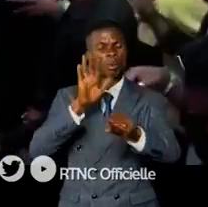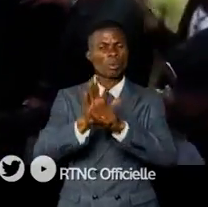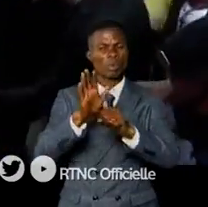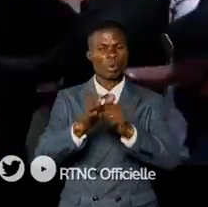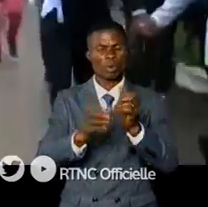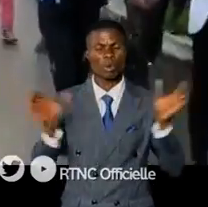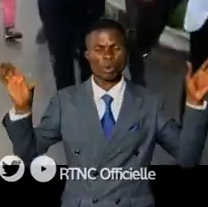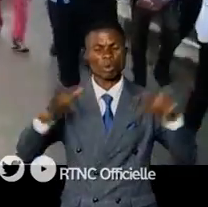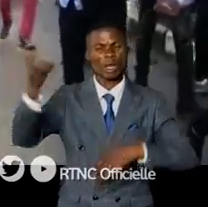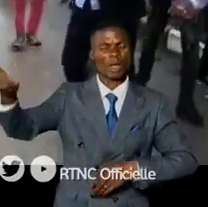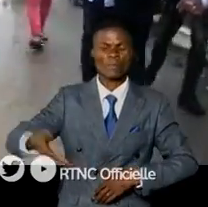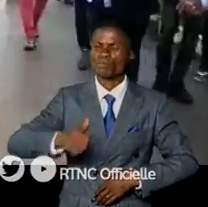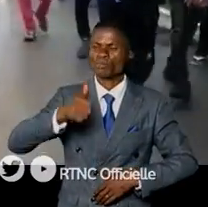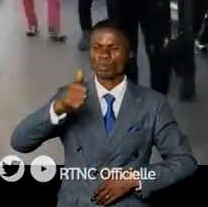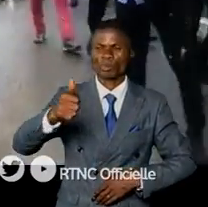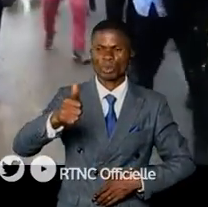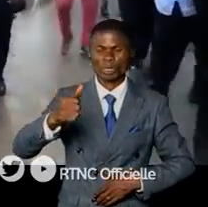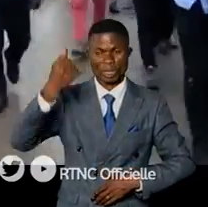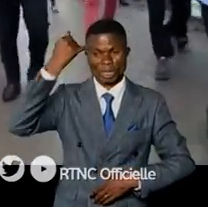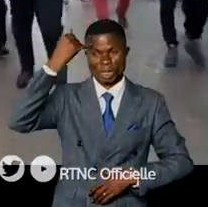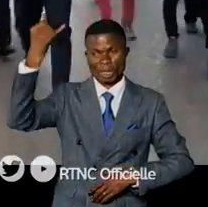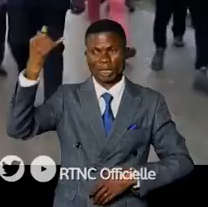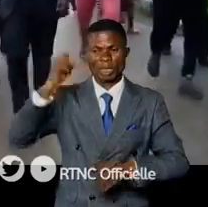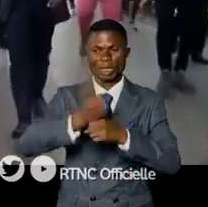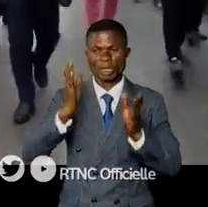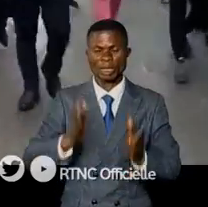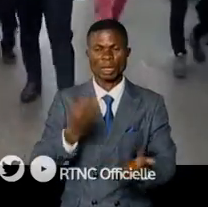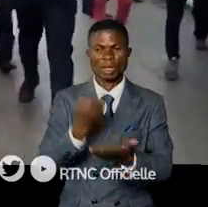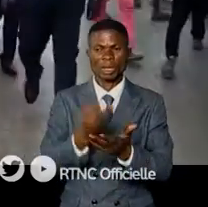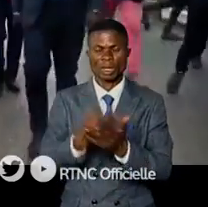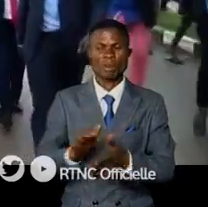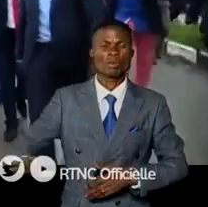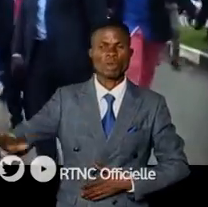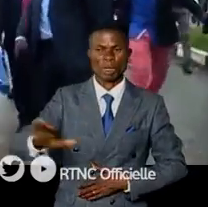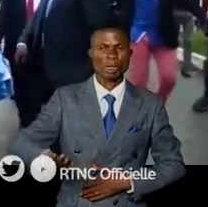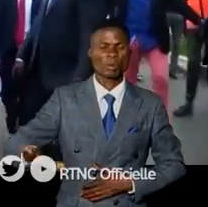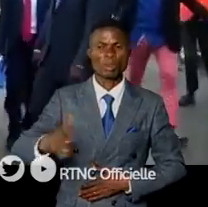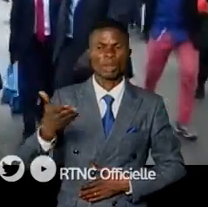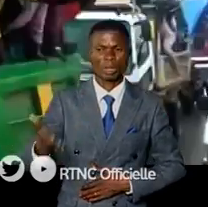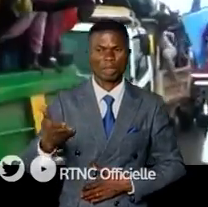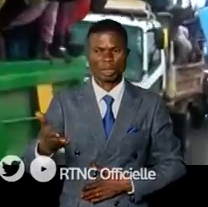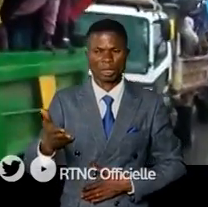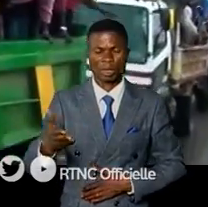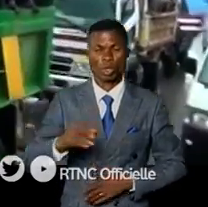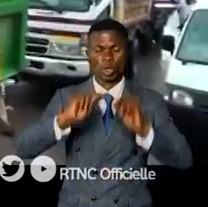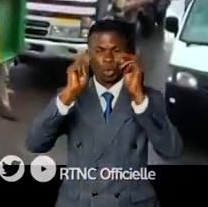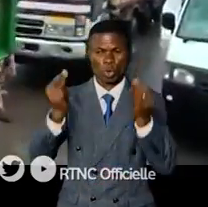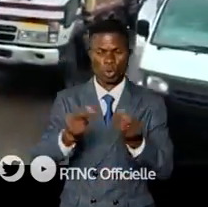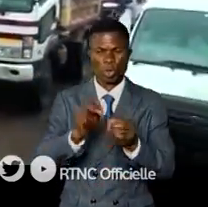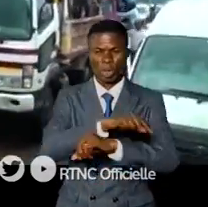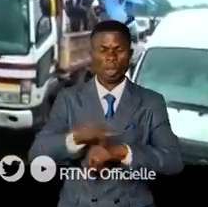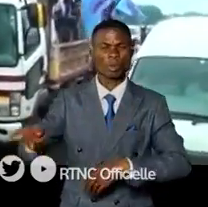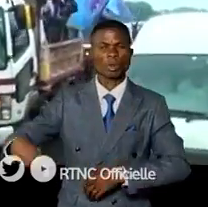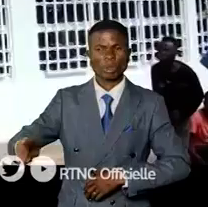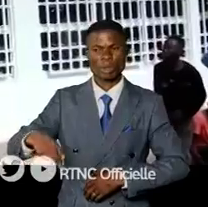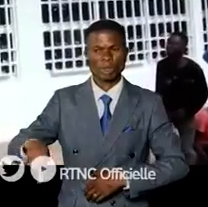réservé un accueil chaleureux à l'initiateur du Front patriotique 2023 jusqu'au siège de ces mouvements où le bureau